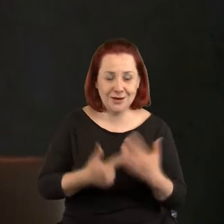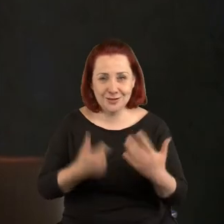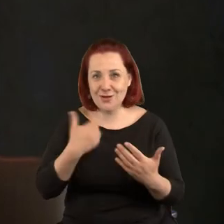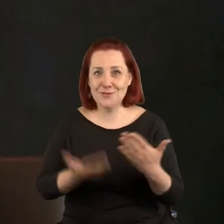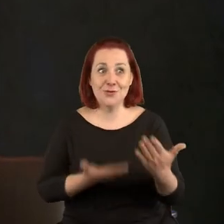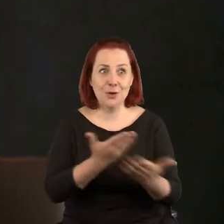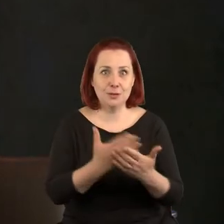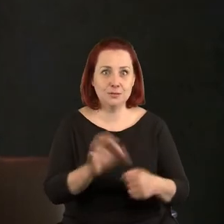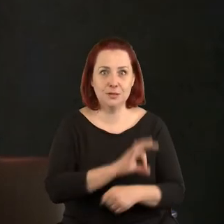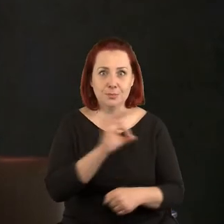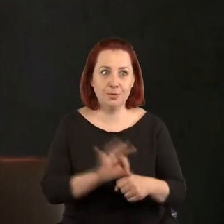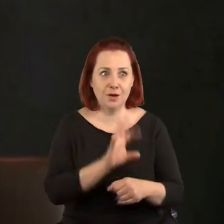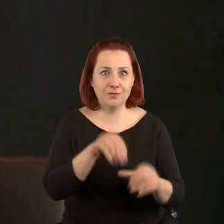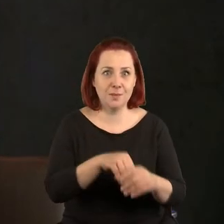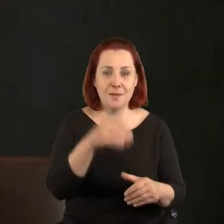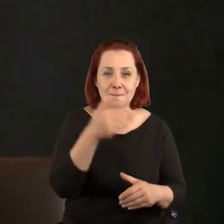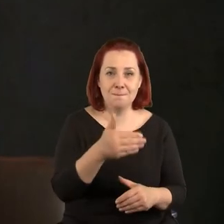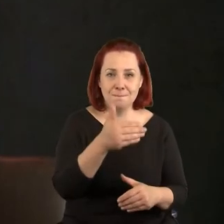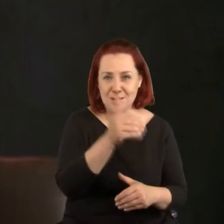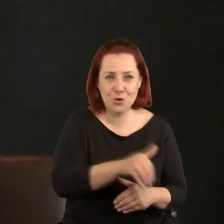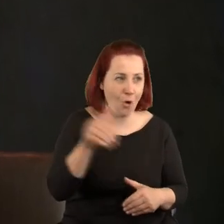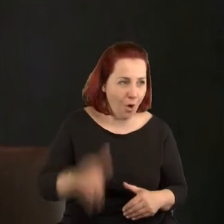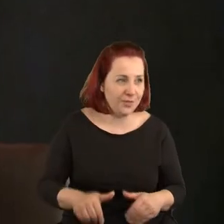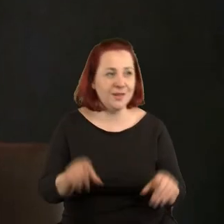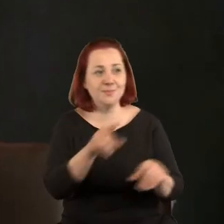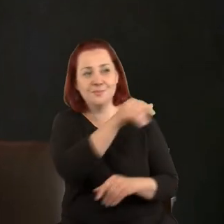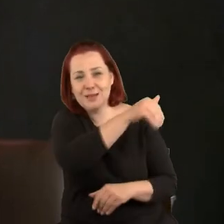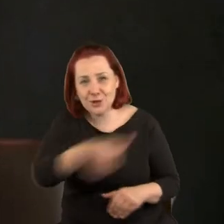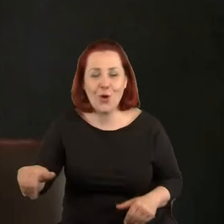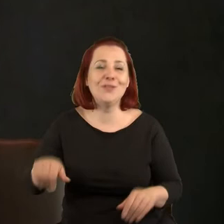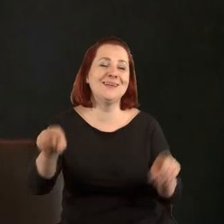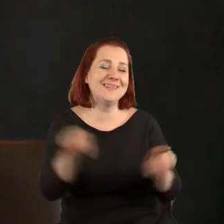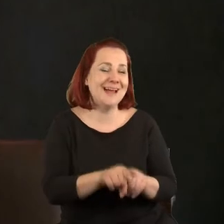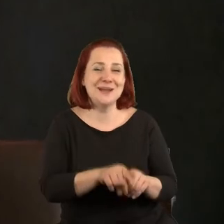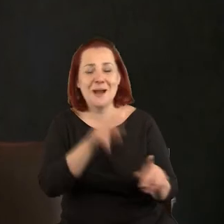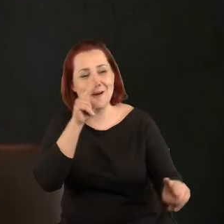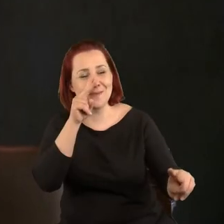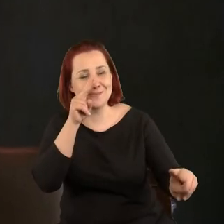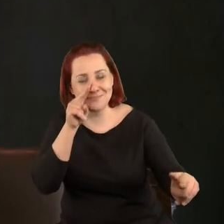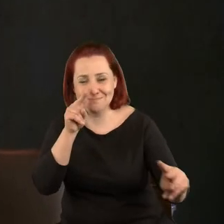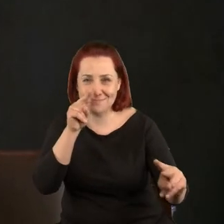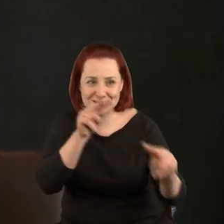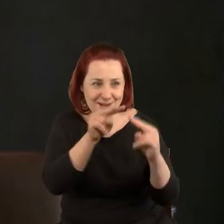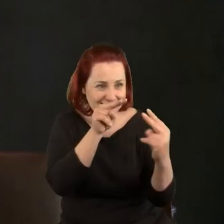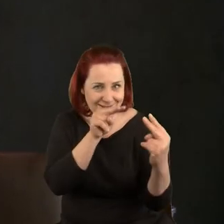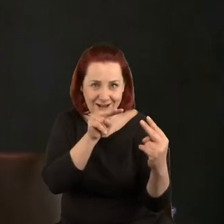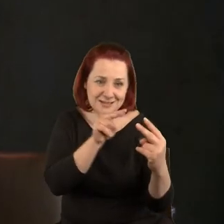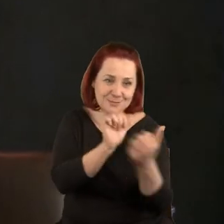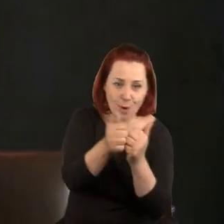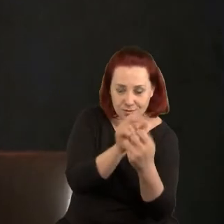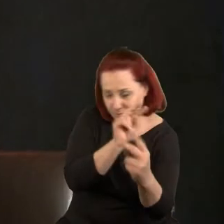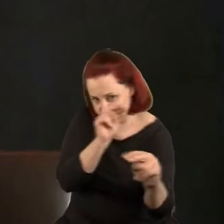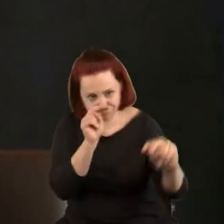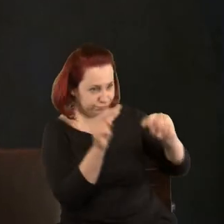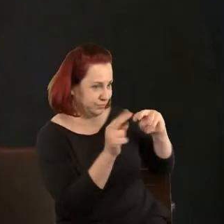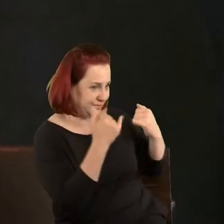wnioskowania o projekty za miliony i rozliczania tych projektów i patrzenia już zupełnie innej strony na sport,